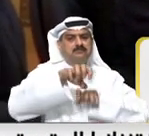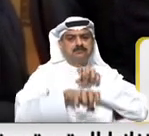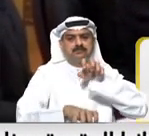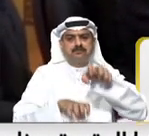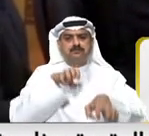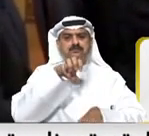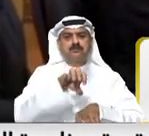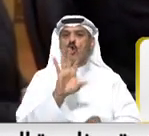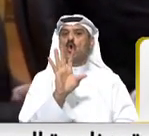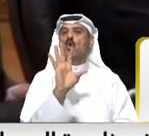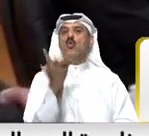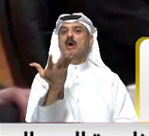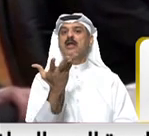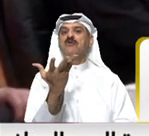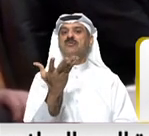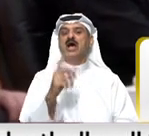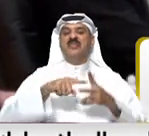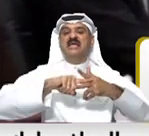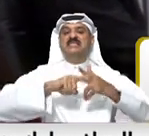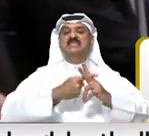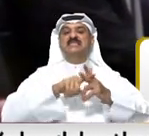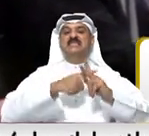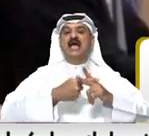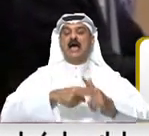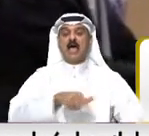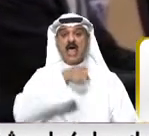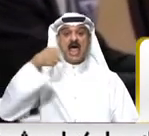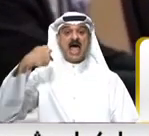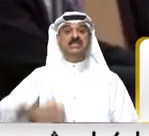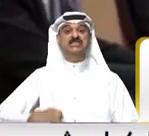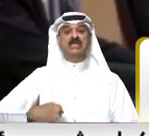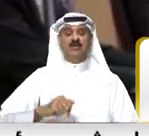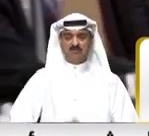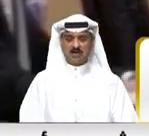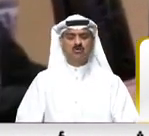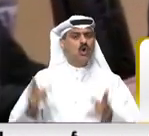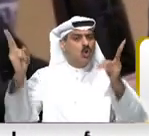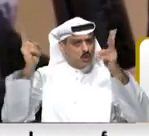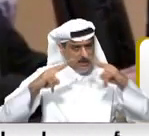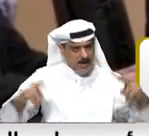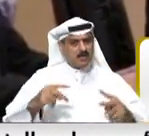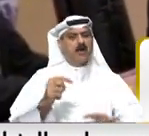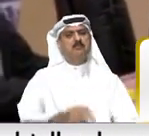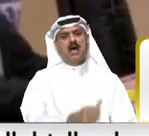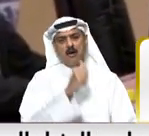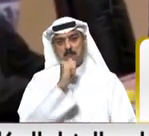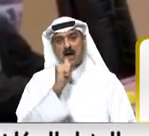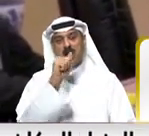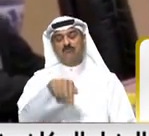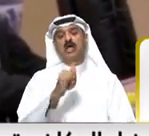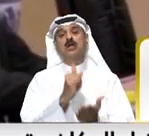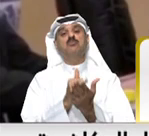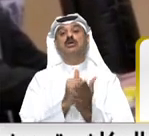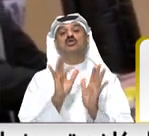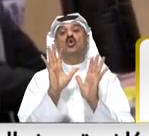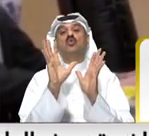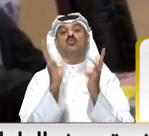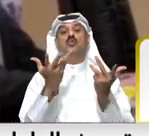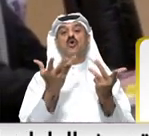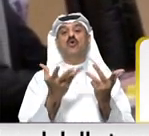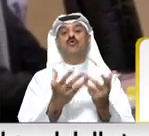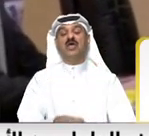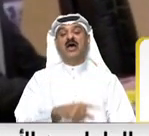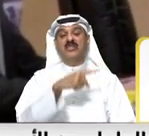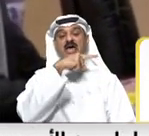الرئيس بوتين لغزو دولة ذات سيادة ولتدمير شبكة الكهرباء وغيرها من البنية التحتية المدنية ولقتل